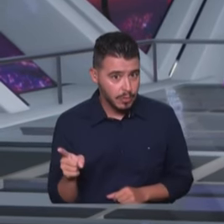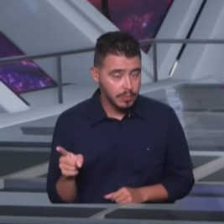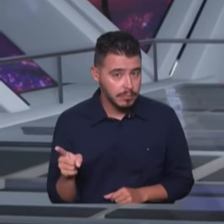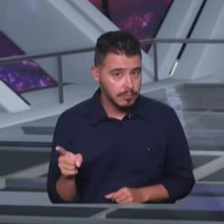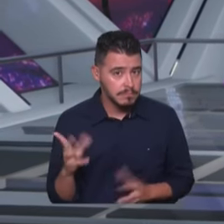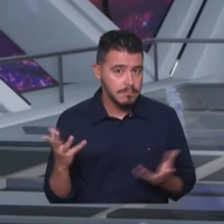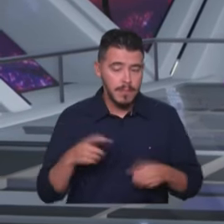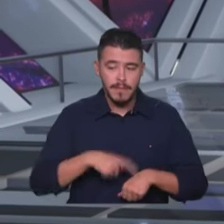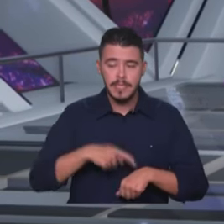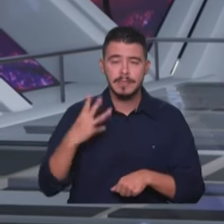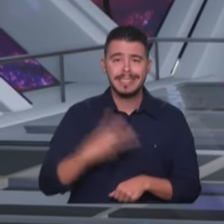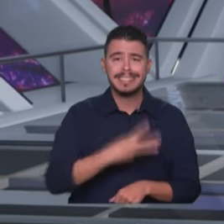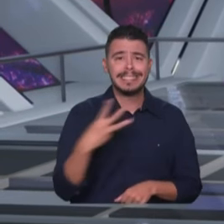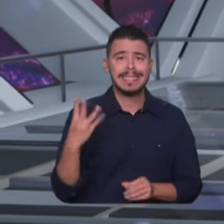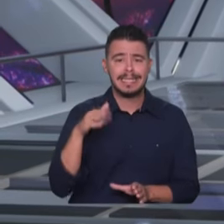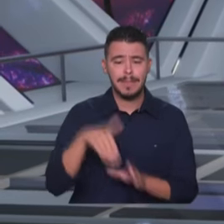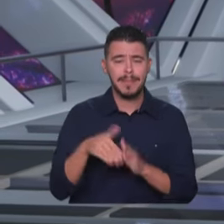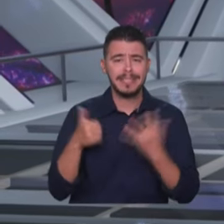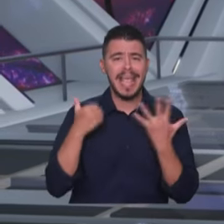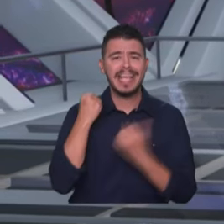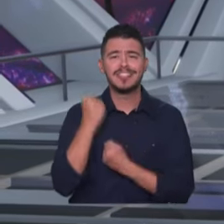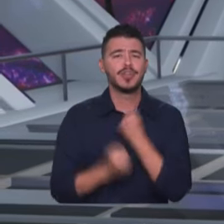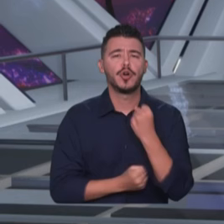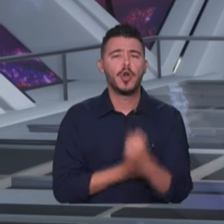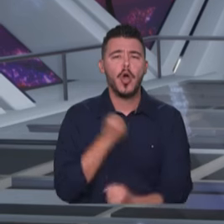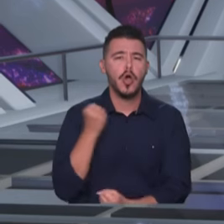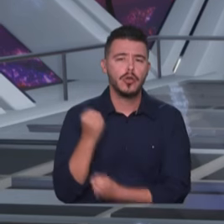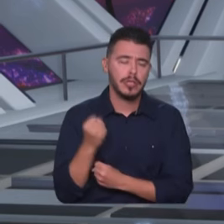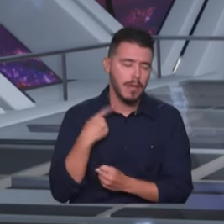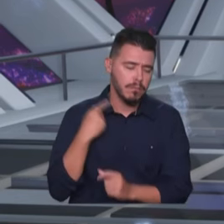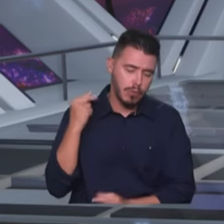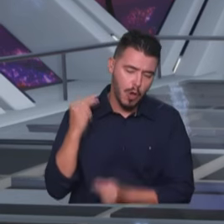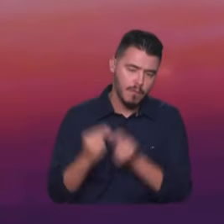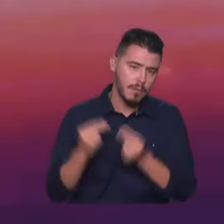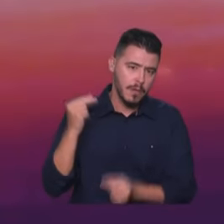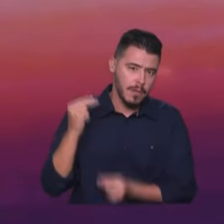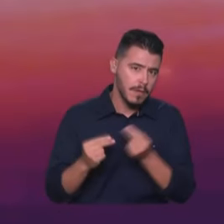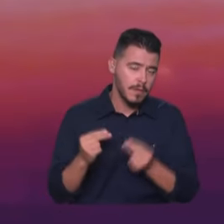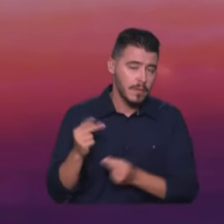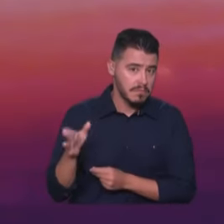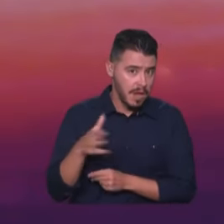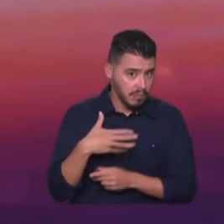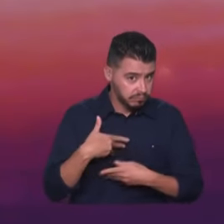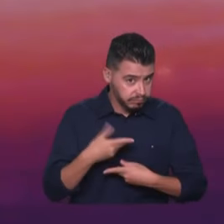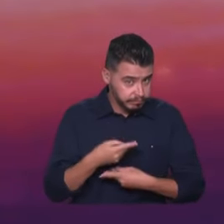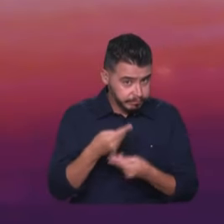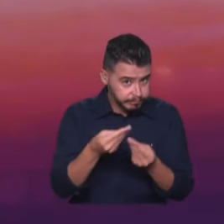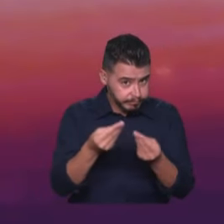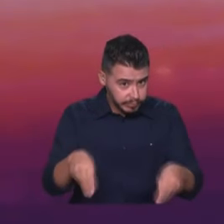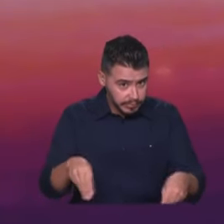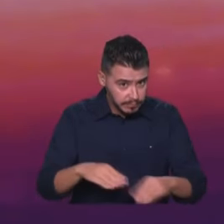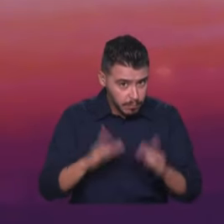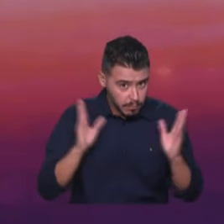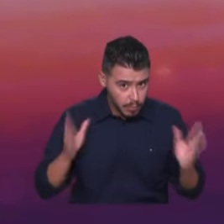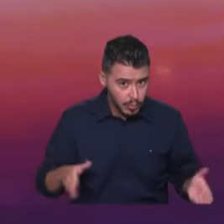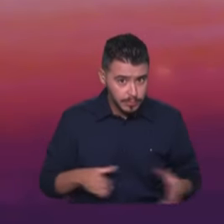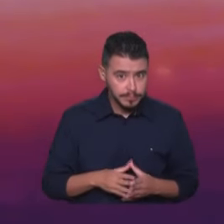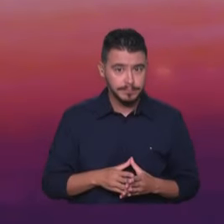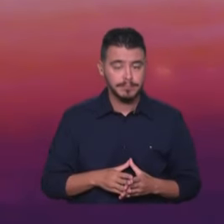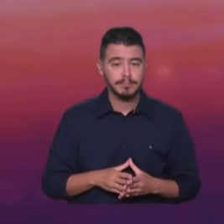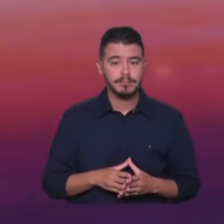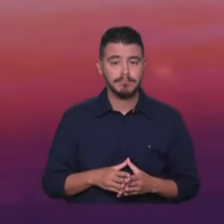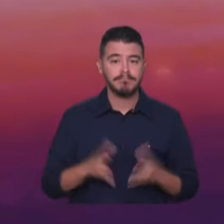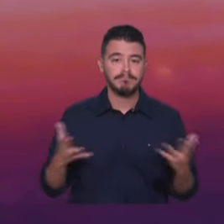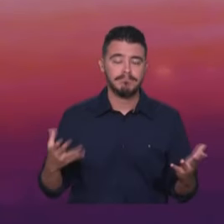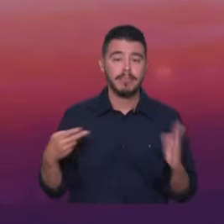να ταλανίζεται 6 χρόνια πια? Ναι, κοιτάξτε να δείτε, είναι σαφές ότι εδώ εμείς ζούμε τα απόνερα ενός κακού εκλογικού